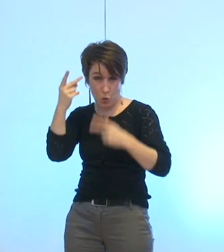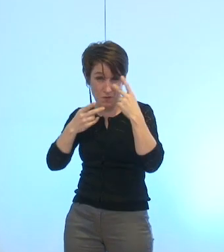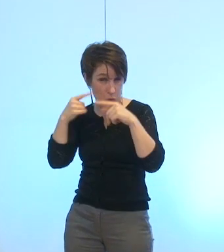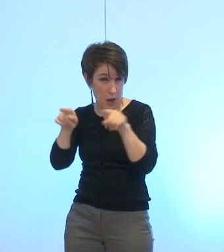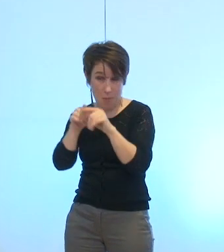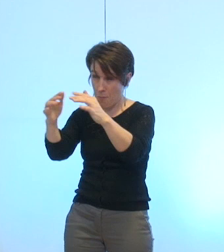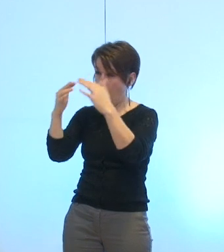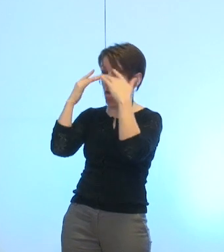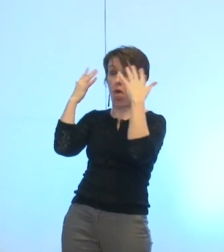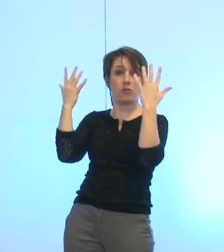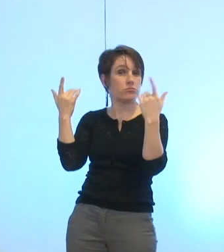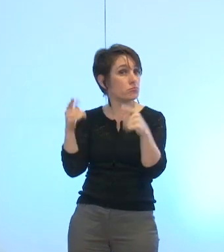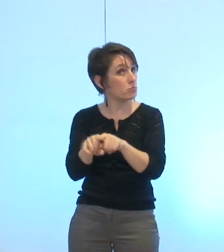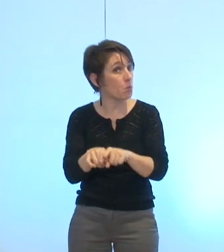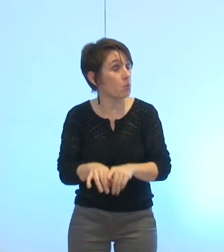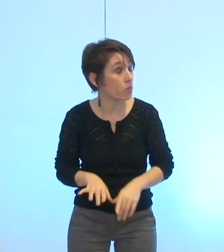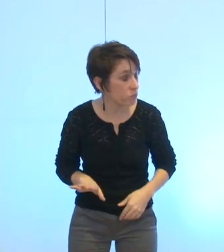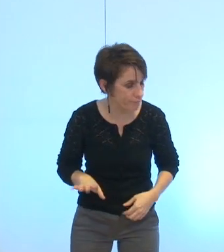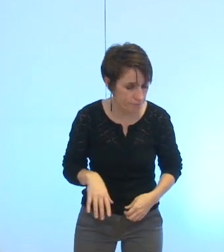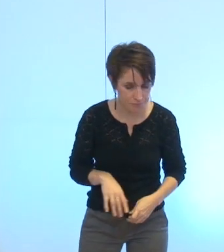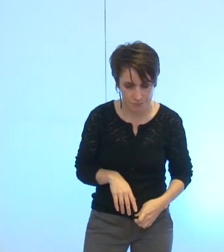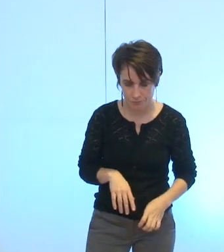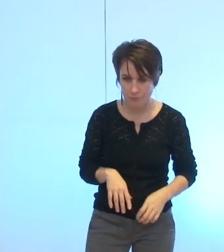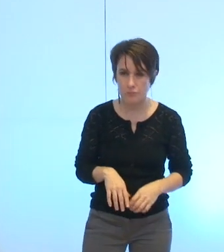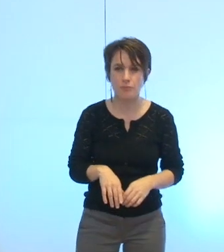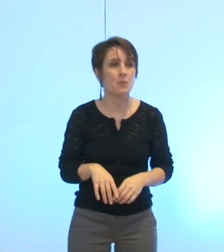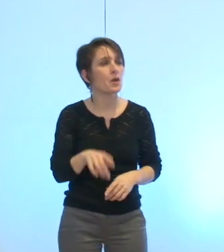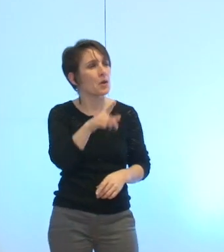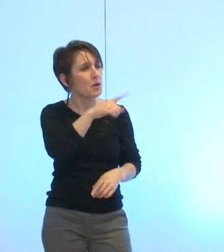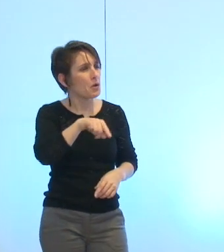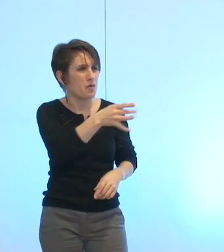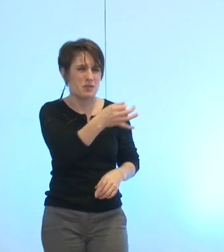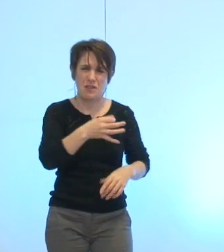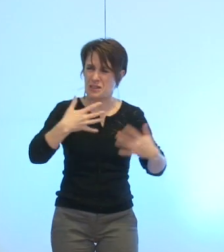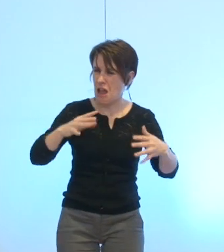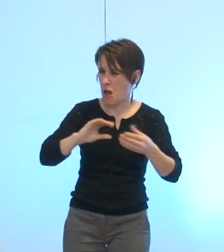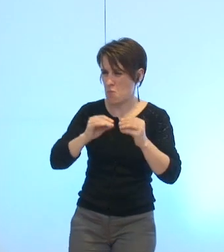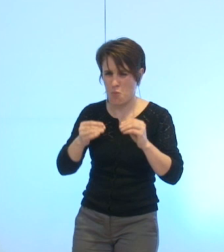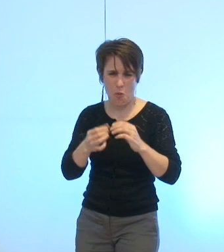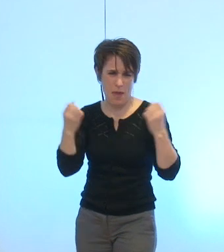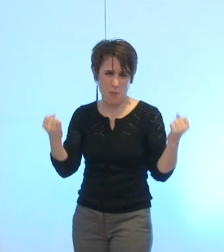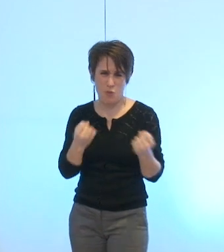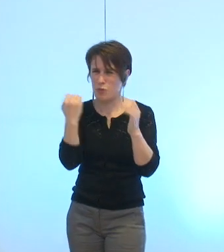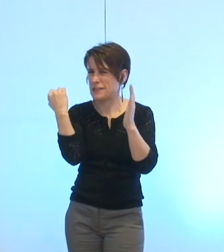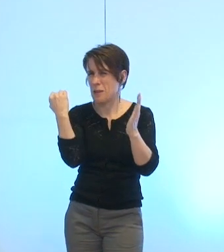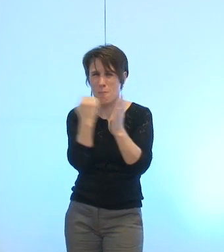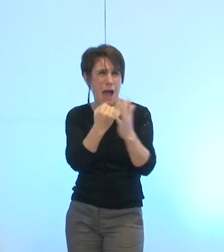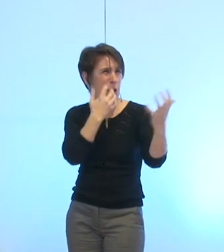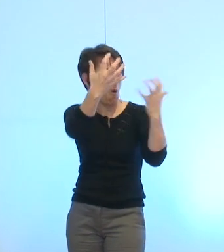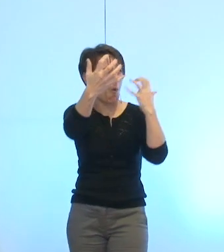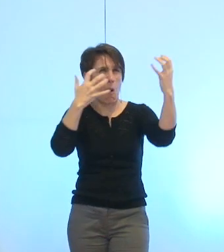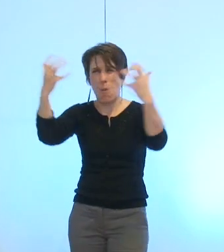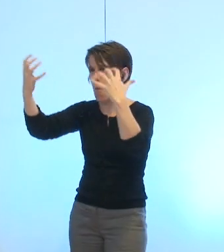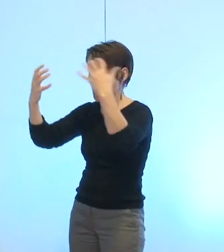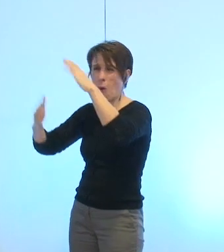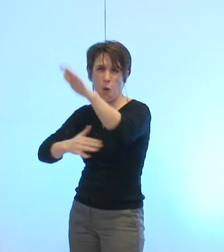manqué il a été évoqué un matraquage des marques mené par les agences publicitaires